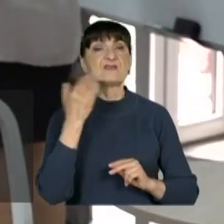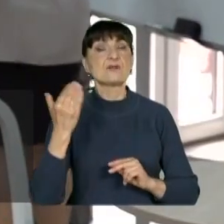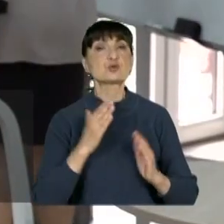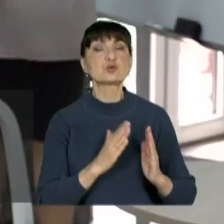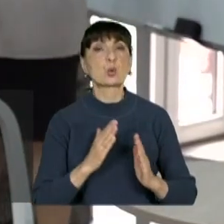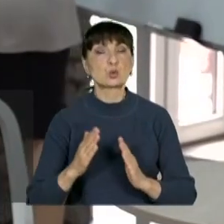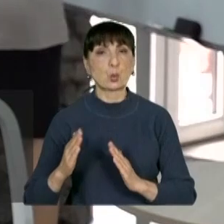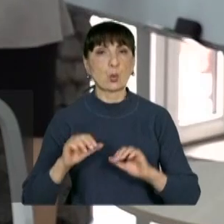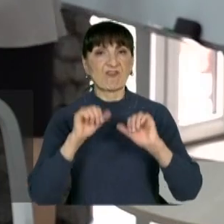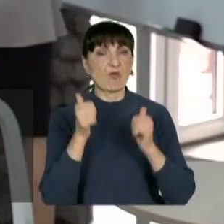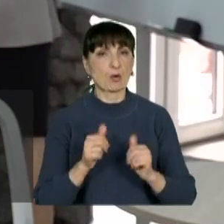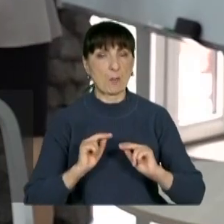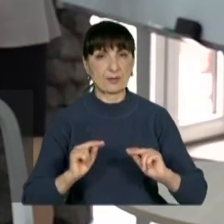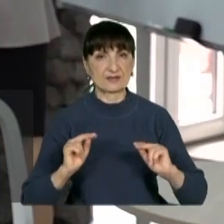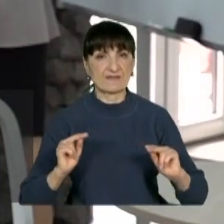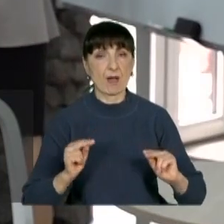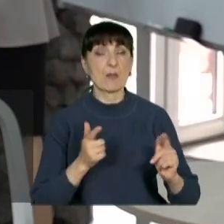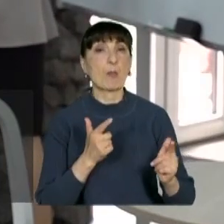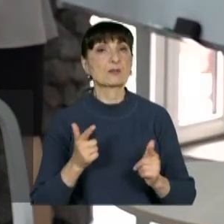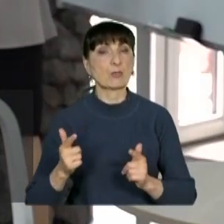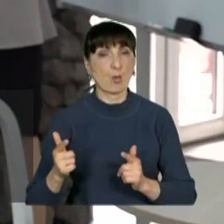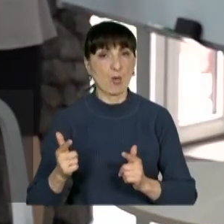структура преподавания, подготовка.